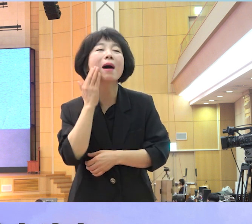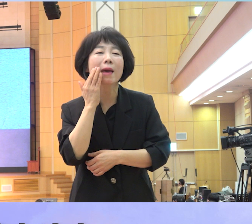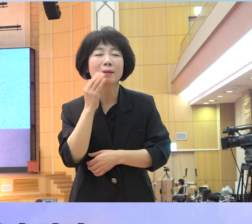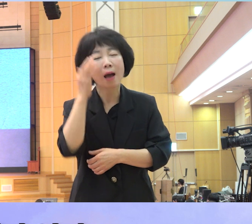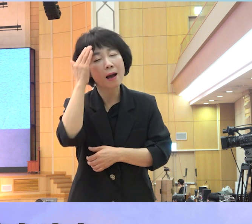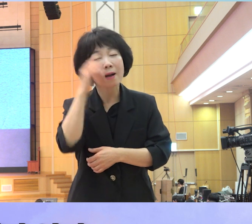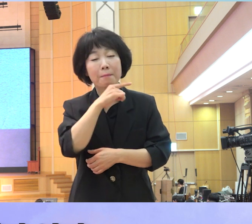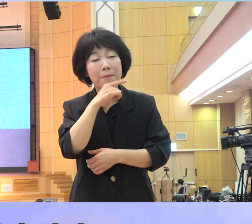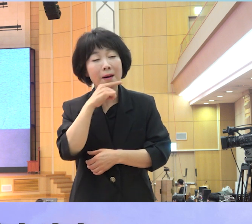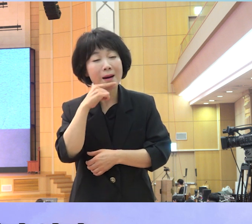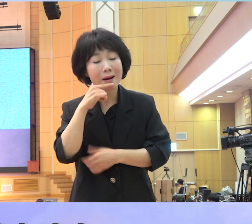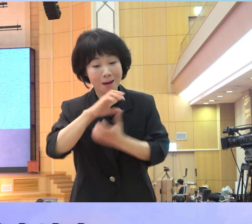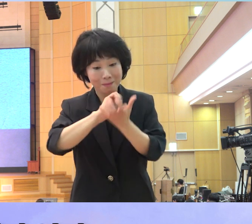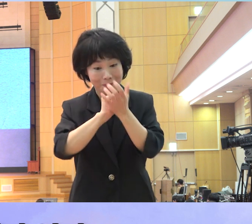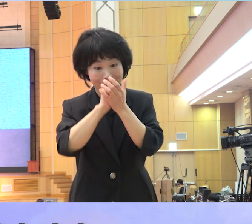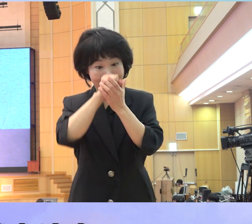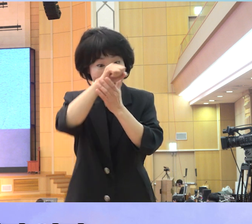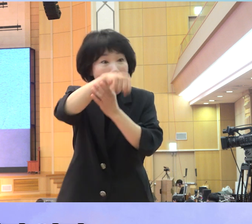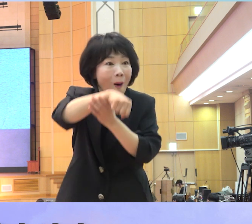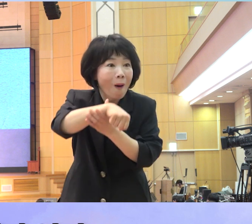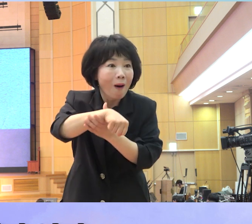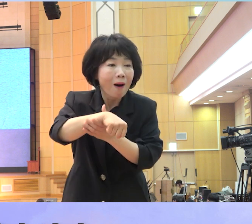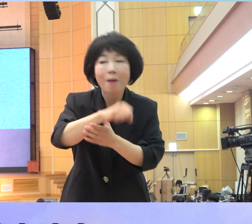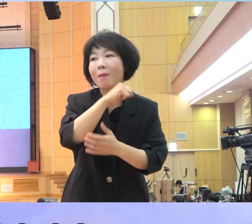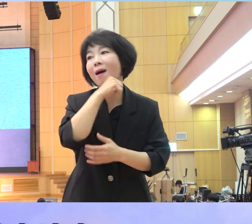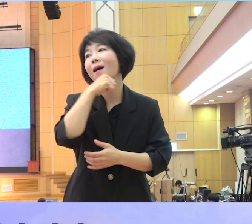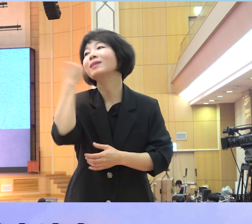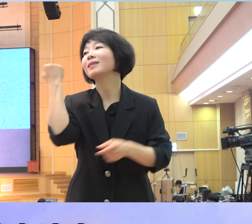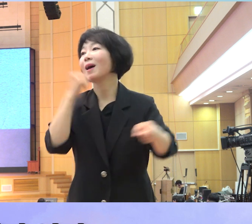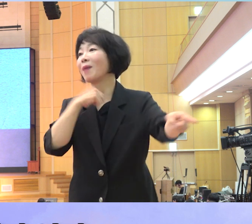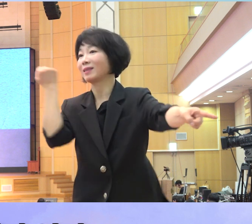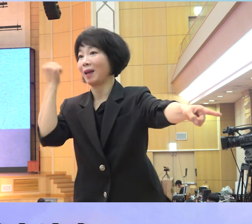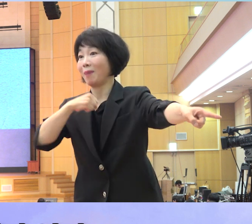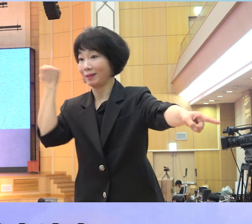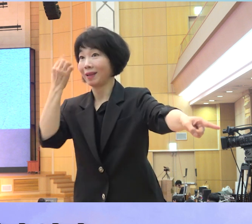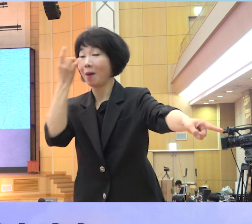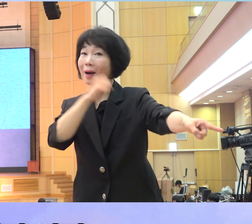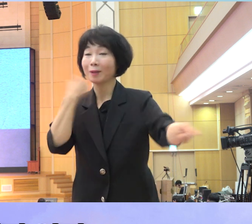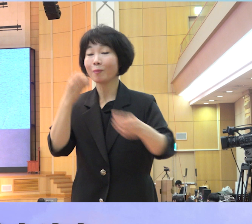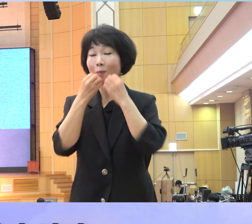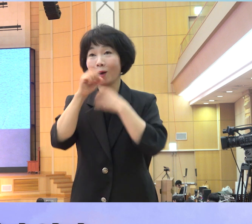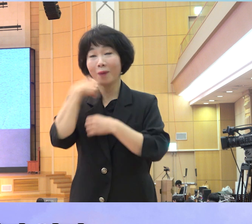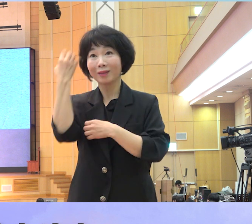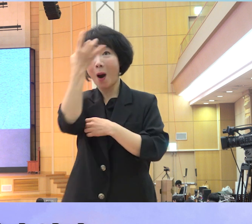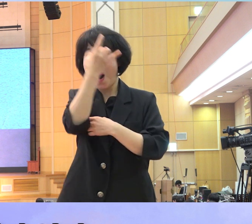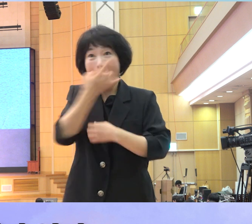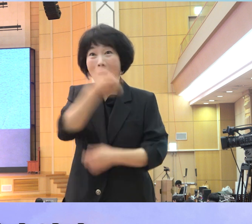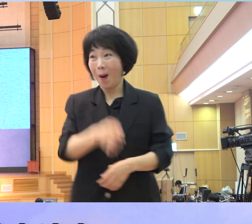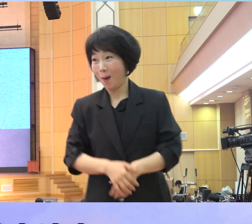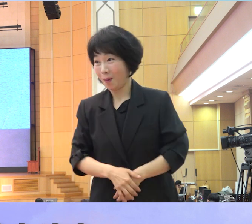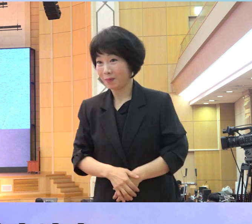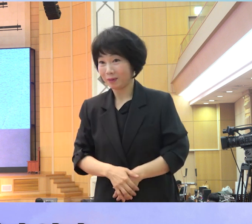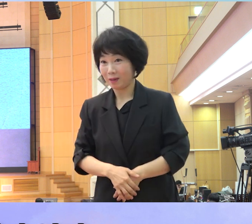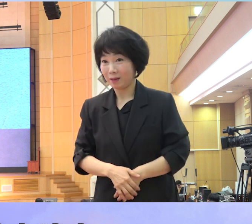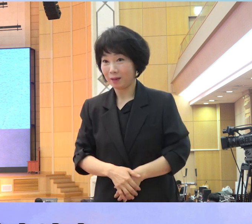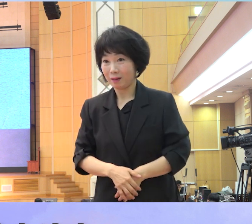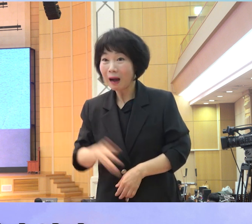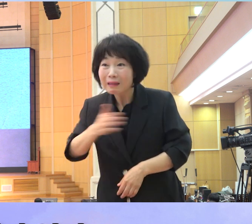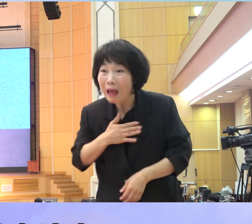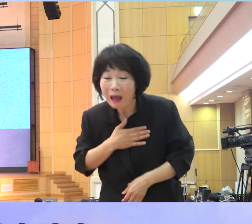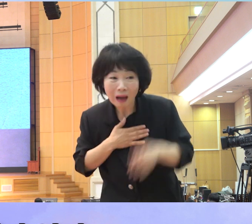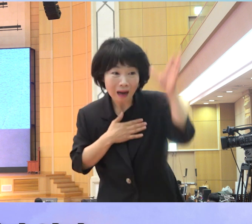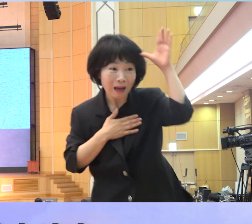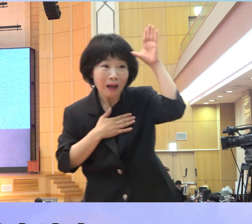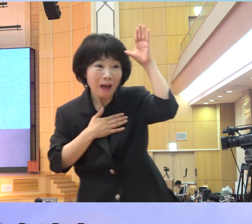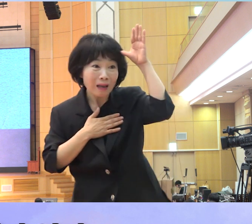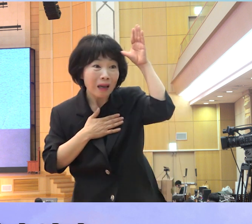식물도 때로는 기다려줌이 필요한 거거든요. 아까 제가 강아지 영상도 보여줬지만 이 아이가 바로 저렇게